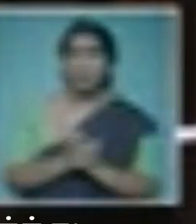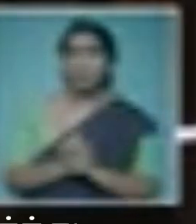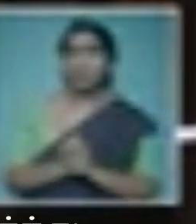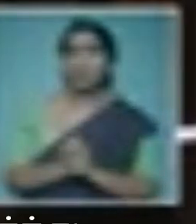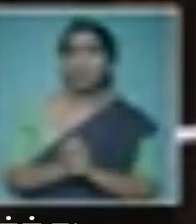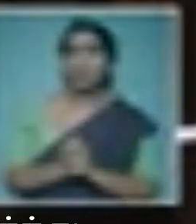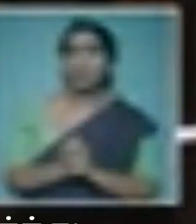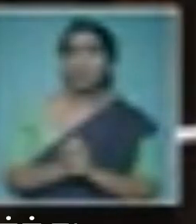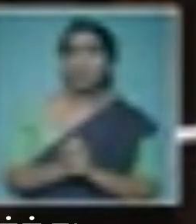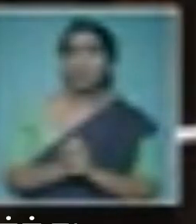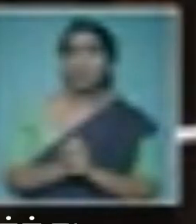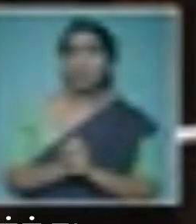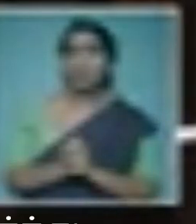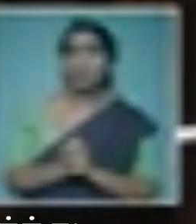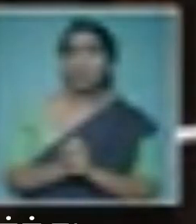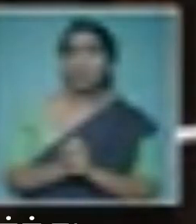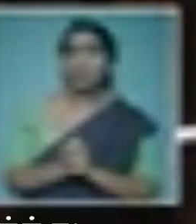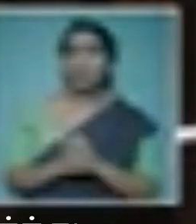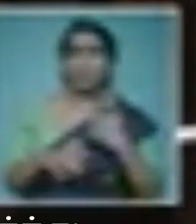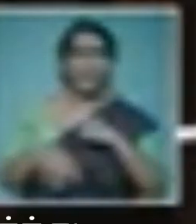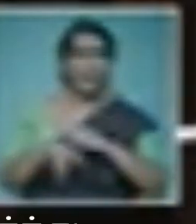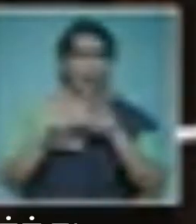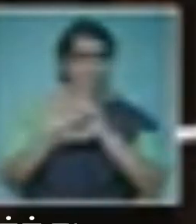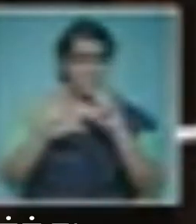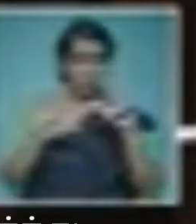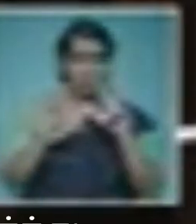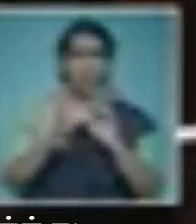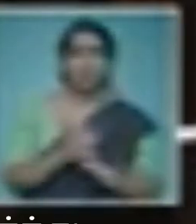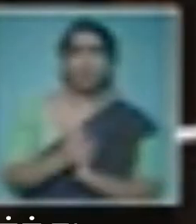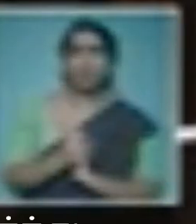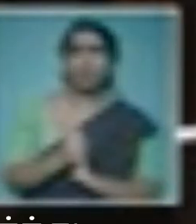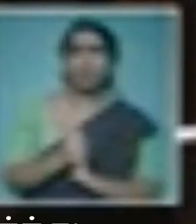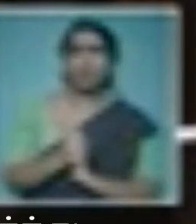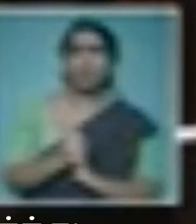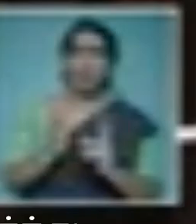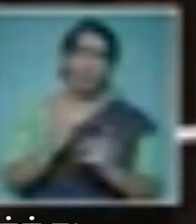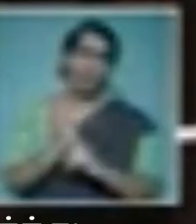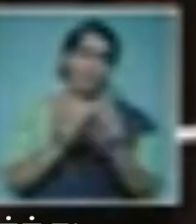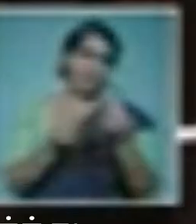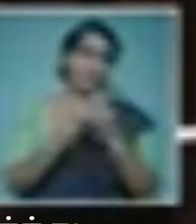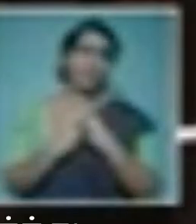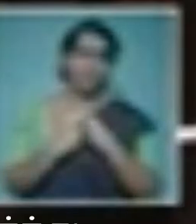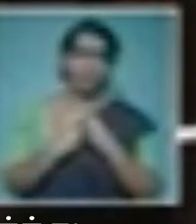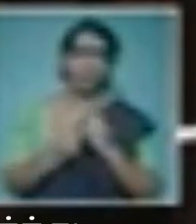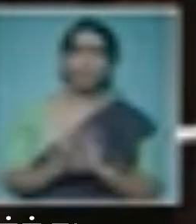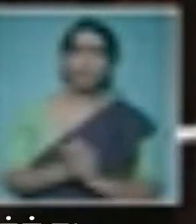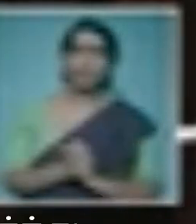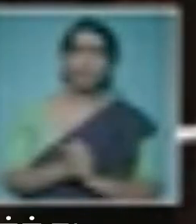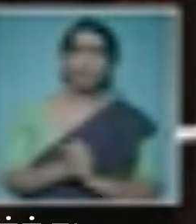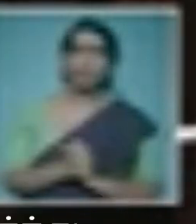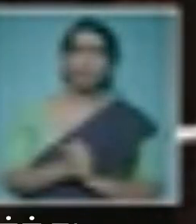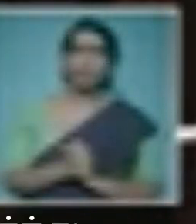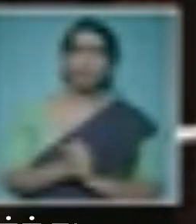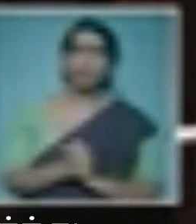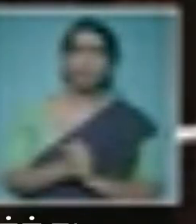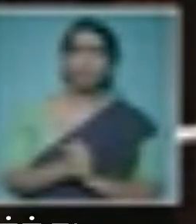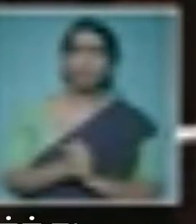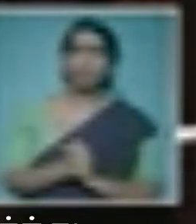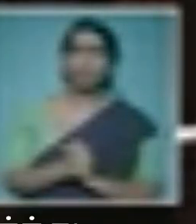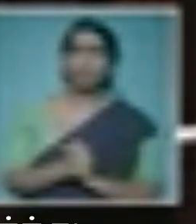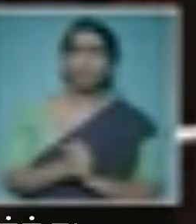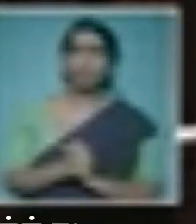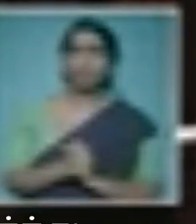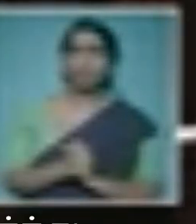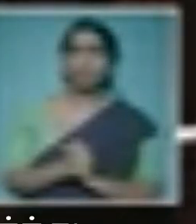කාලයක් තියෙනවා ගරු මට මිනිත්තු 18ක් තිබ්බා 18ක් තියෙනවා අනේ කිරියල්ලමතුමා විනාඩි කීපයක් දෙන්න අපිට මේ ඒක